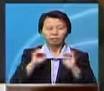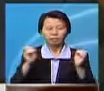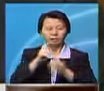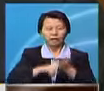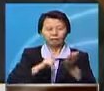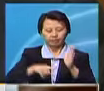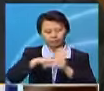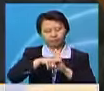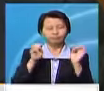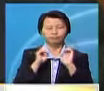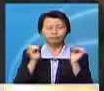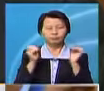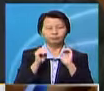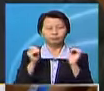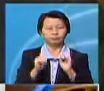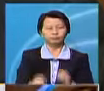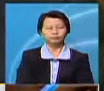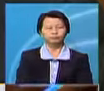unsur negatif.